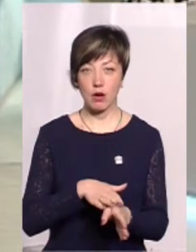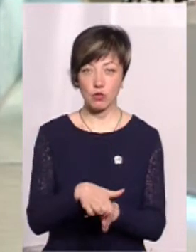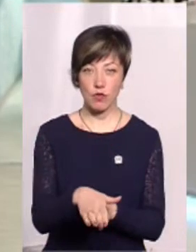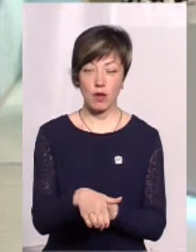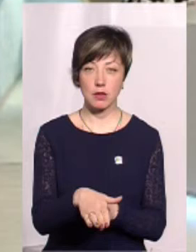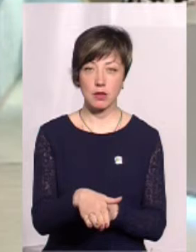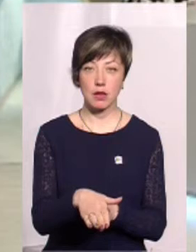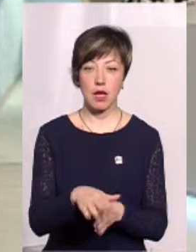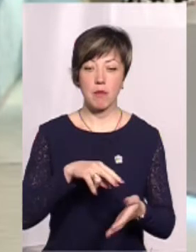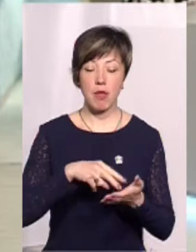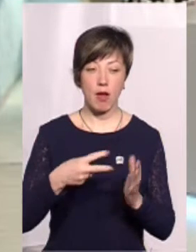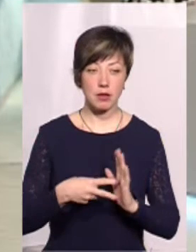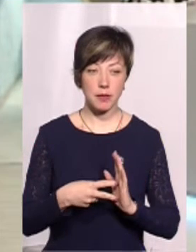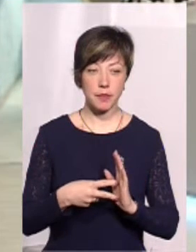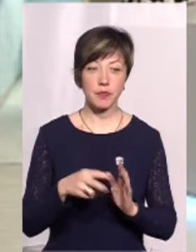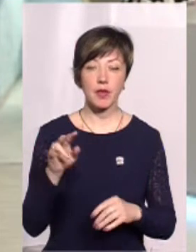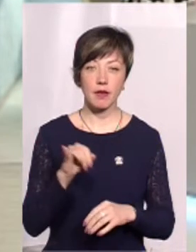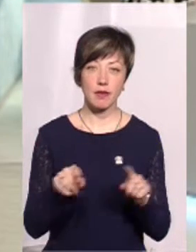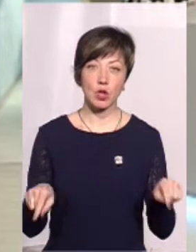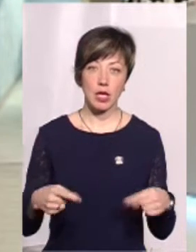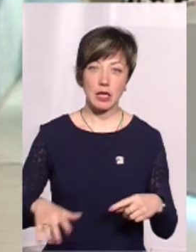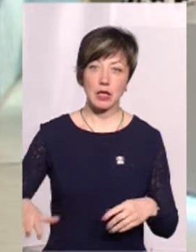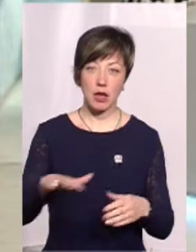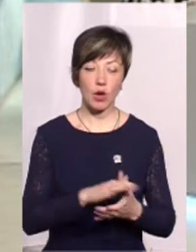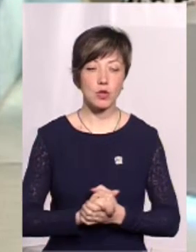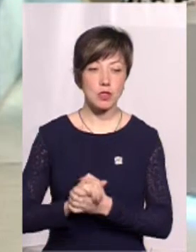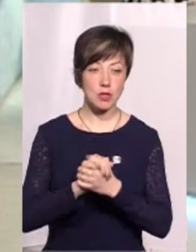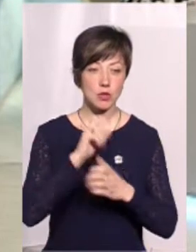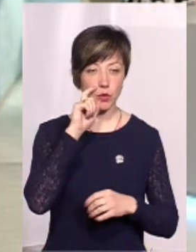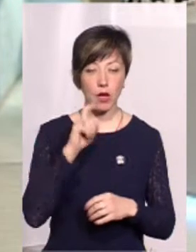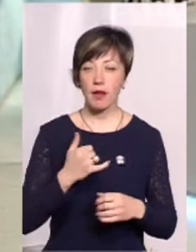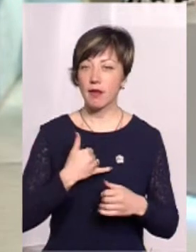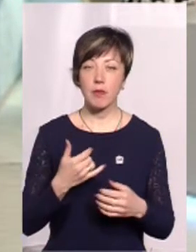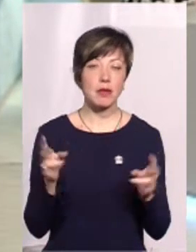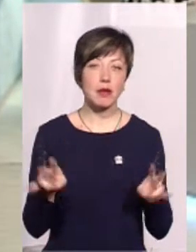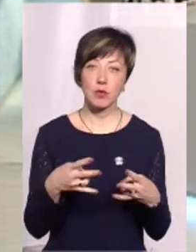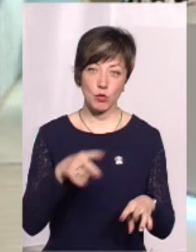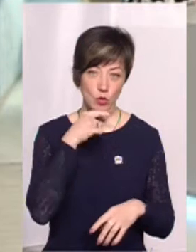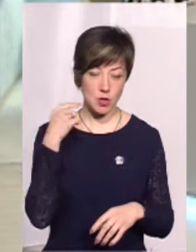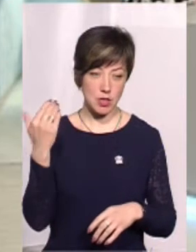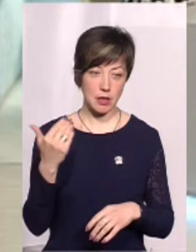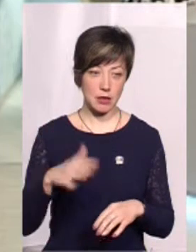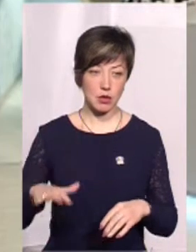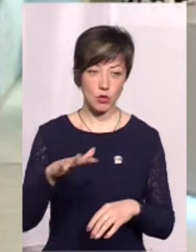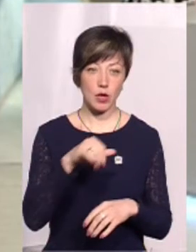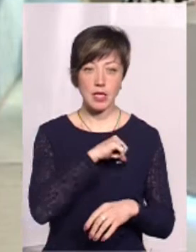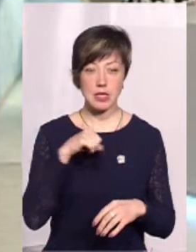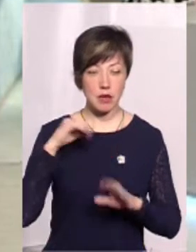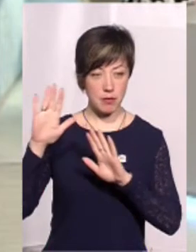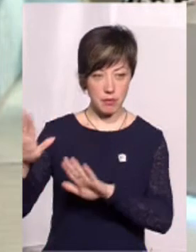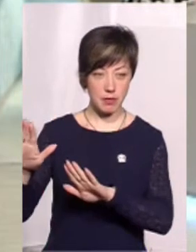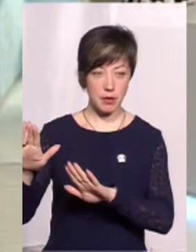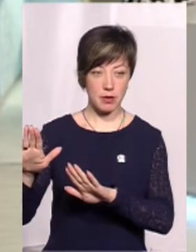реалізувати намічені плани і відновити територіальну цілісність країни. Нам не потрібна російська територія, хай собі самі